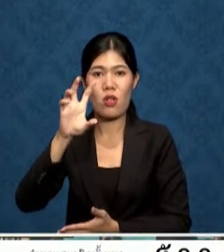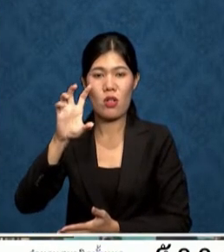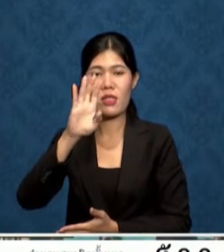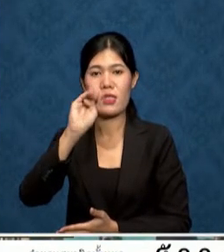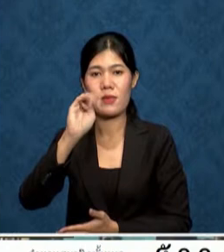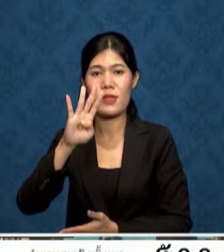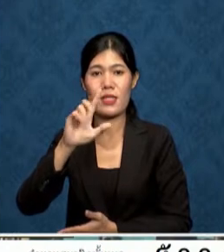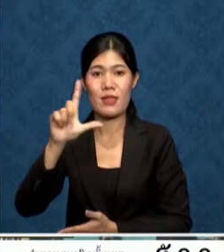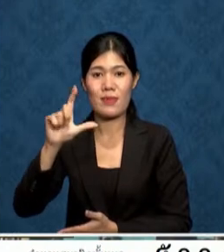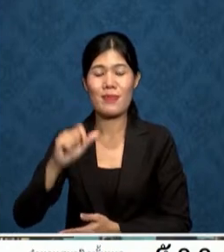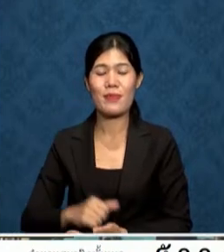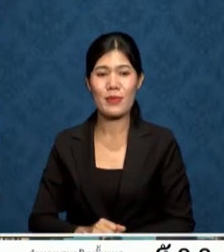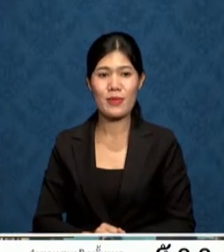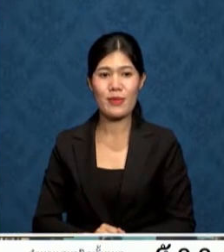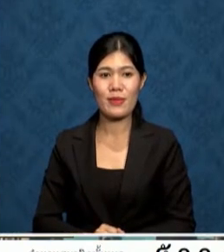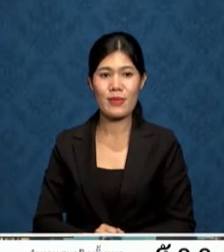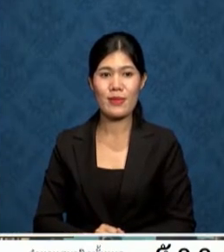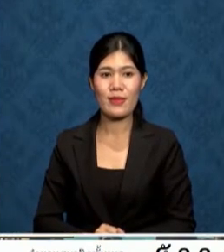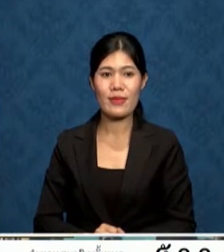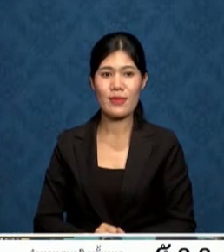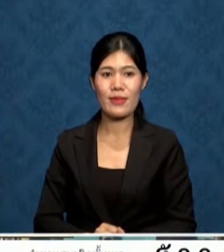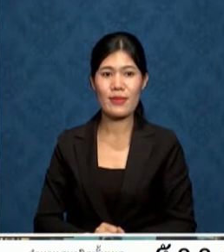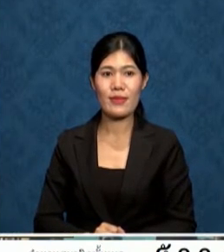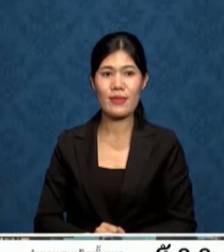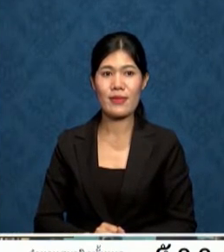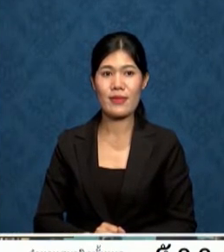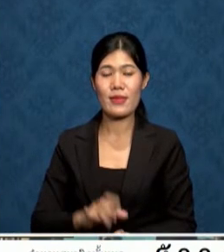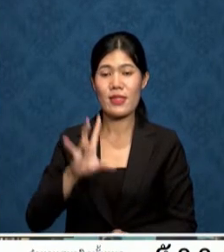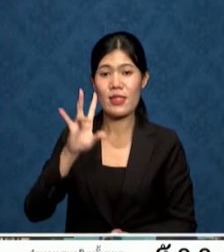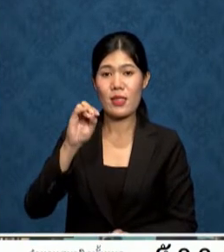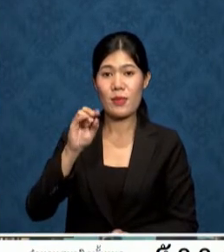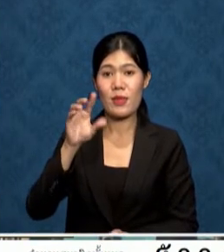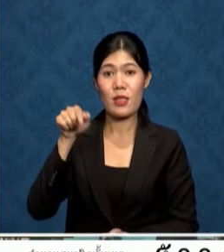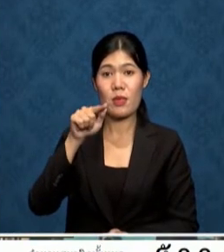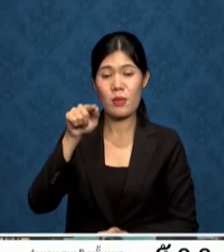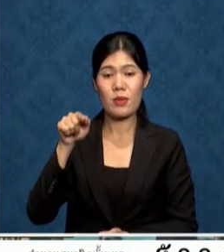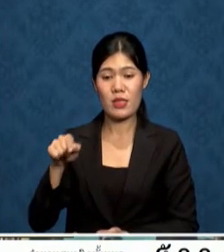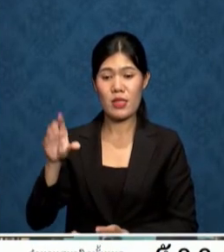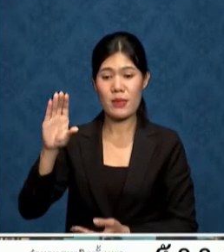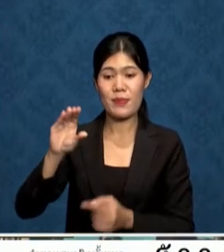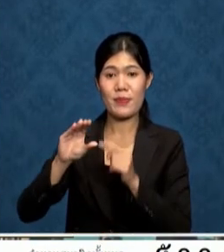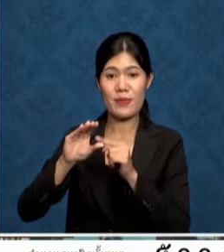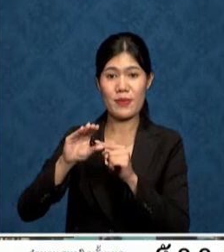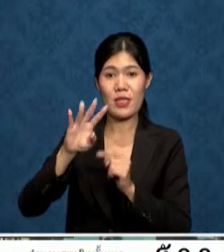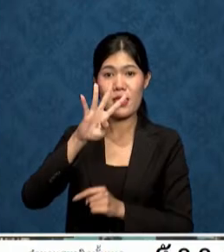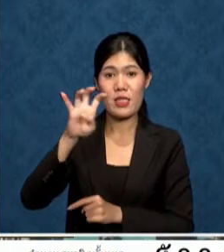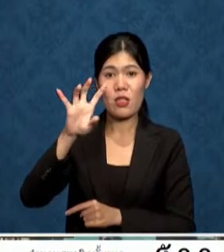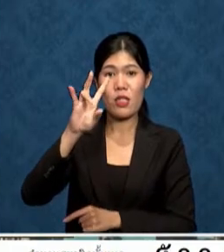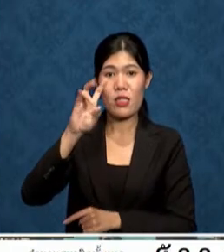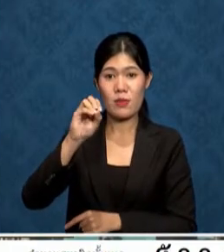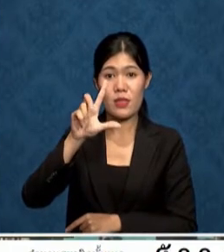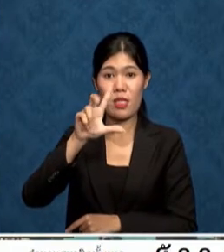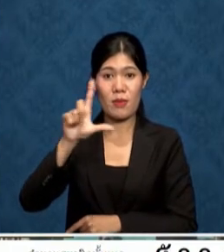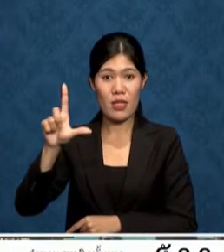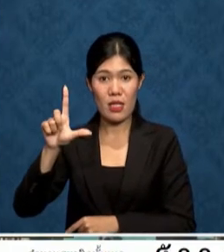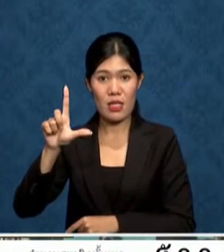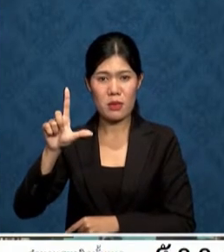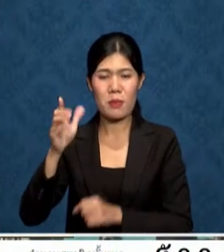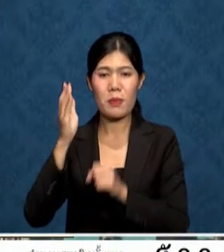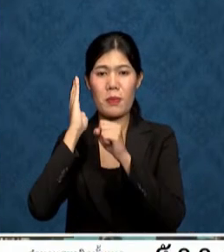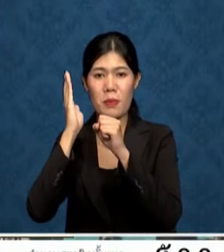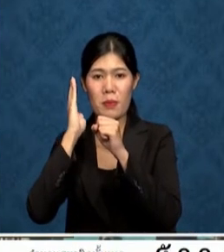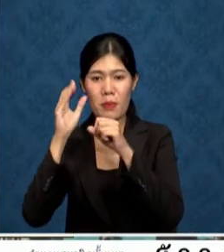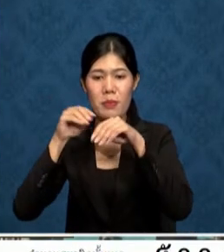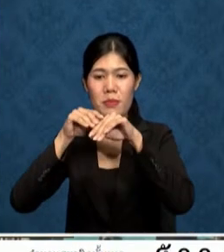ประเด็นอยู่ตรงนี้ครับ 75%ของก้อนเนี้ยคือ 473ล้านมันถูกใช้ไปกับการ PR